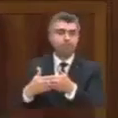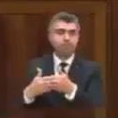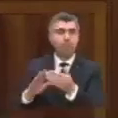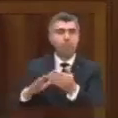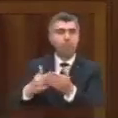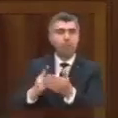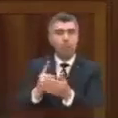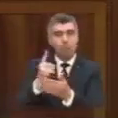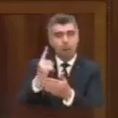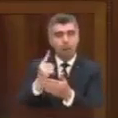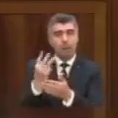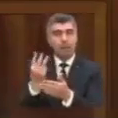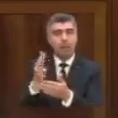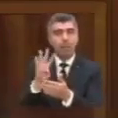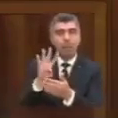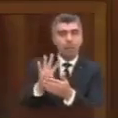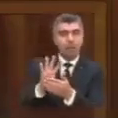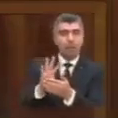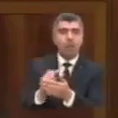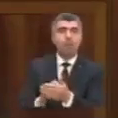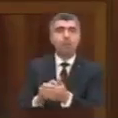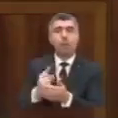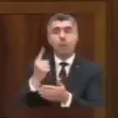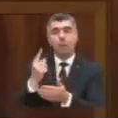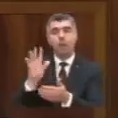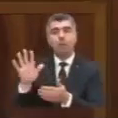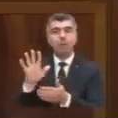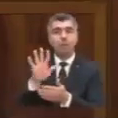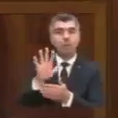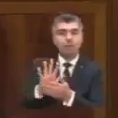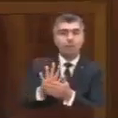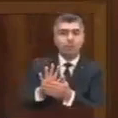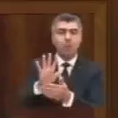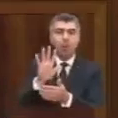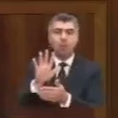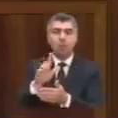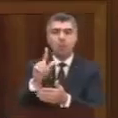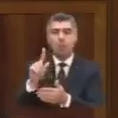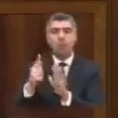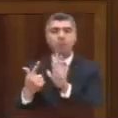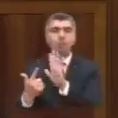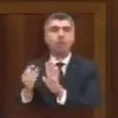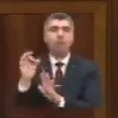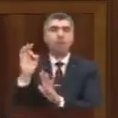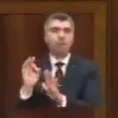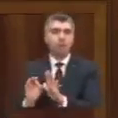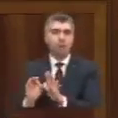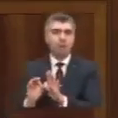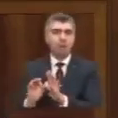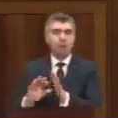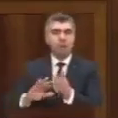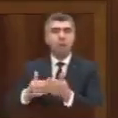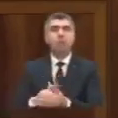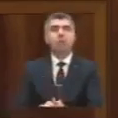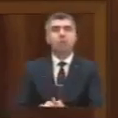واحد عنده 43، ثلاثه عندهم 55، وخمسه عندهم 71%. هذه